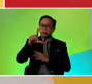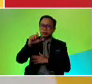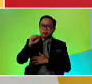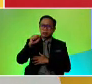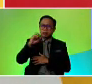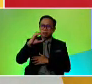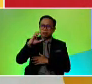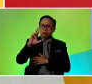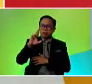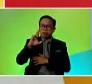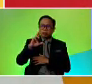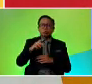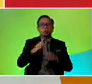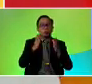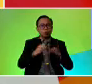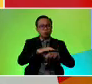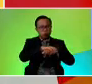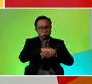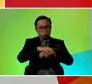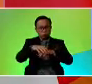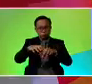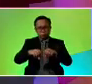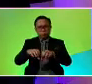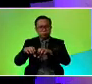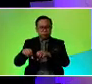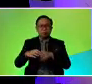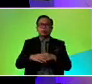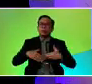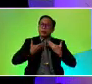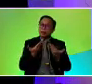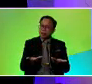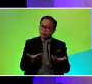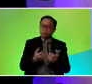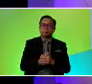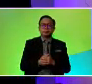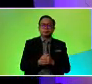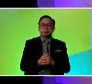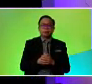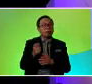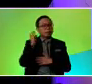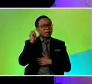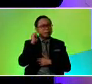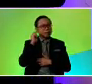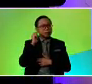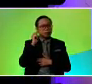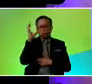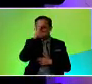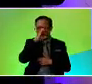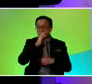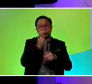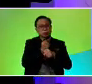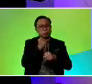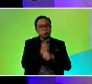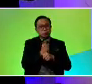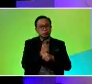teman dan sebagainya Bagaimana ini belagu Oke contohnya macam tadi event cari kerja